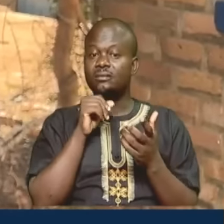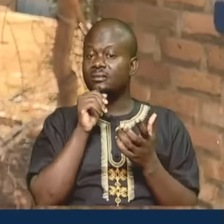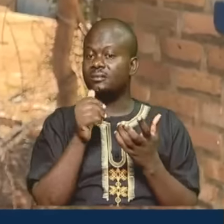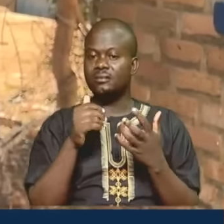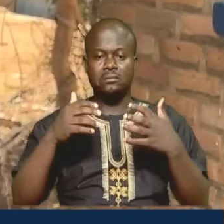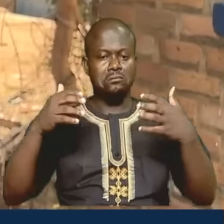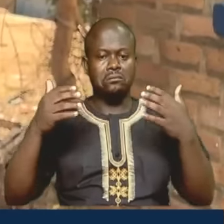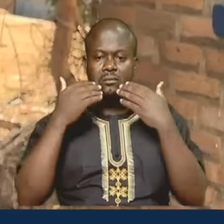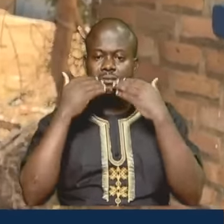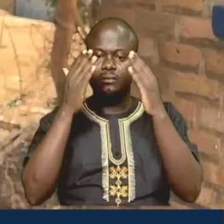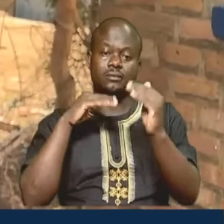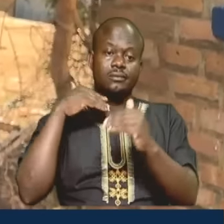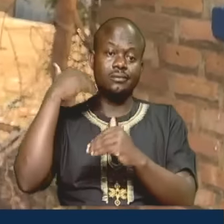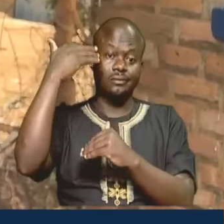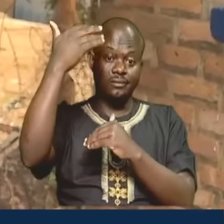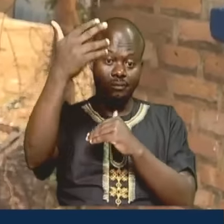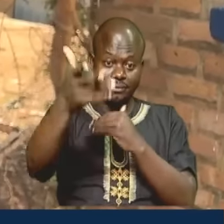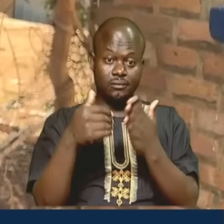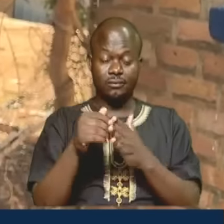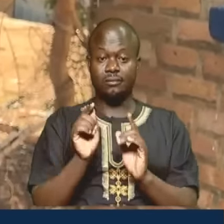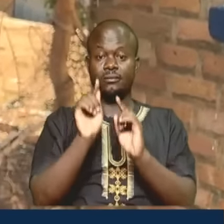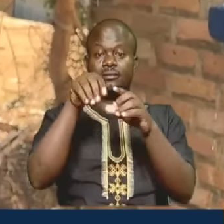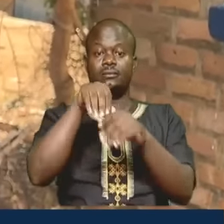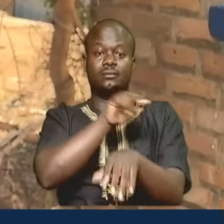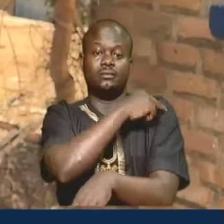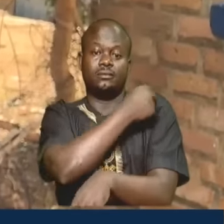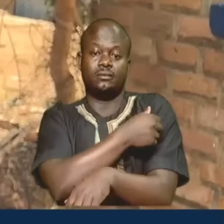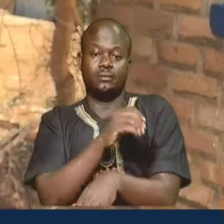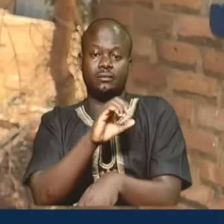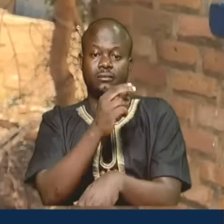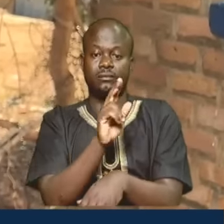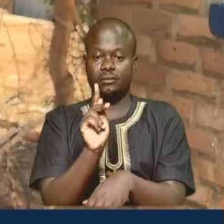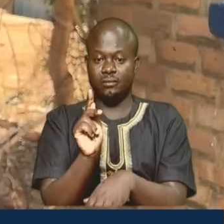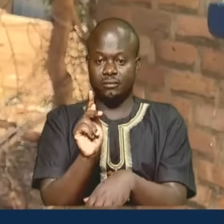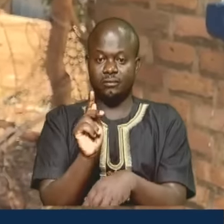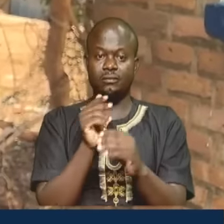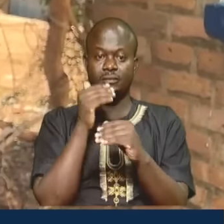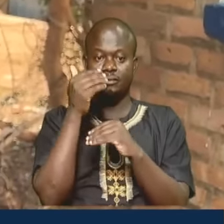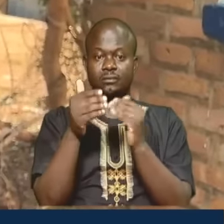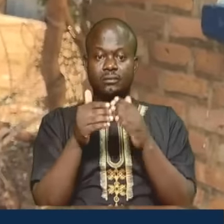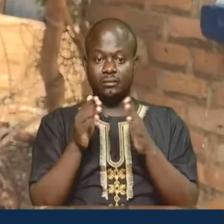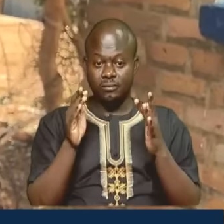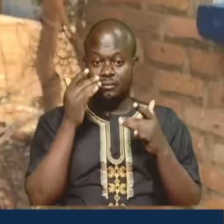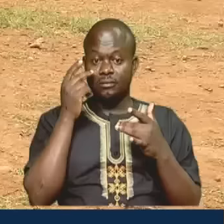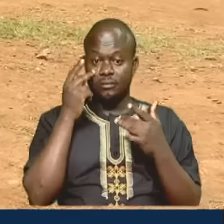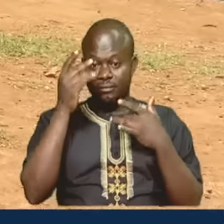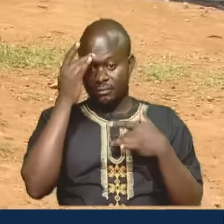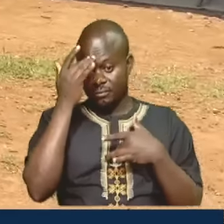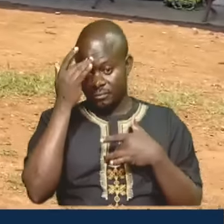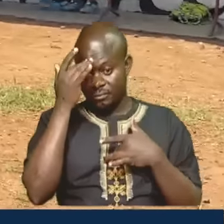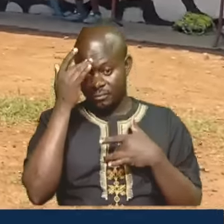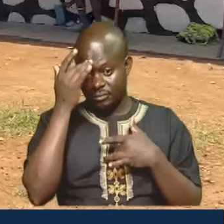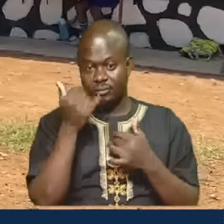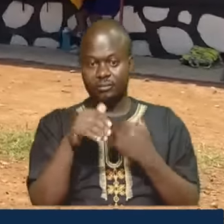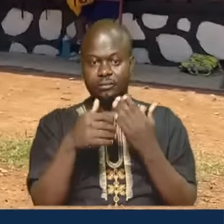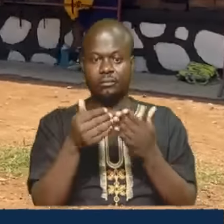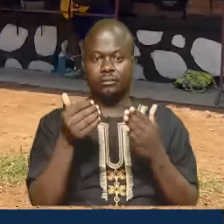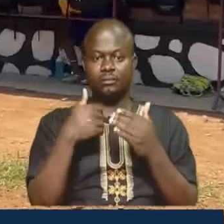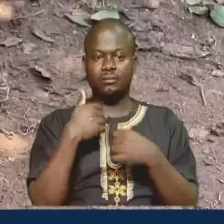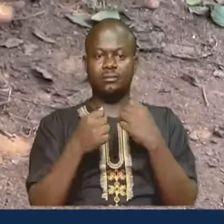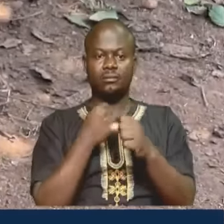mubiri birangije nyine nibwo twamujyanye kwa muganga se yashika nibo bavumbuye indwara bamupima ubu mwana we ageze